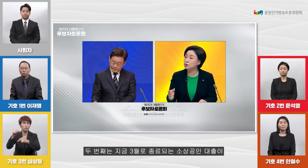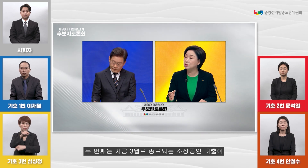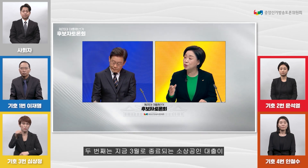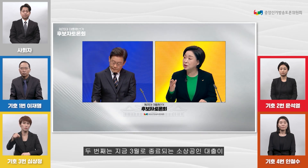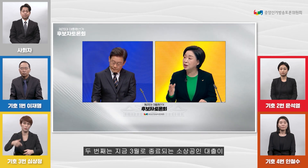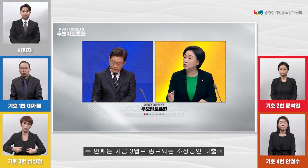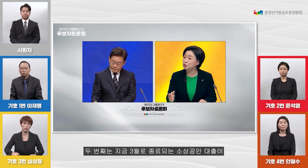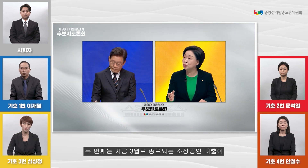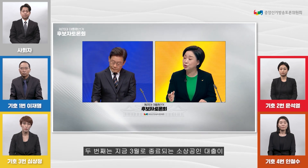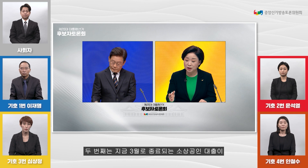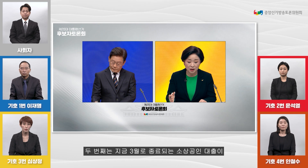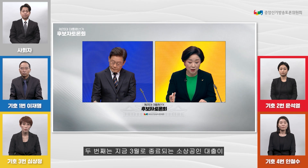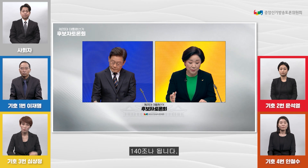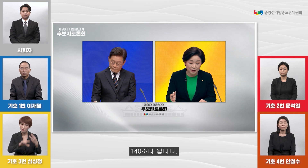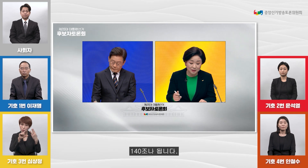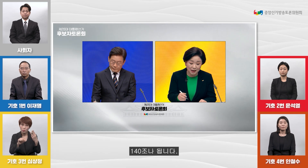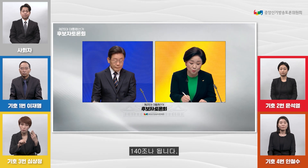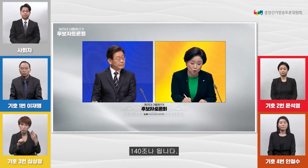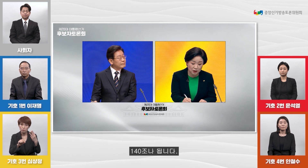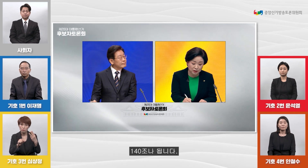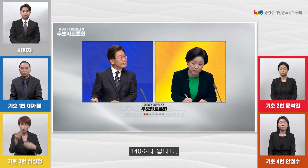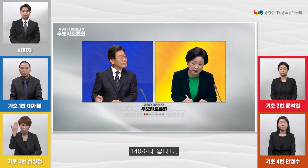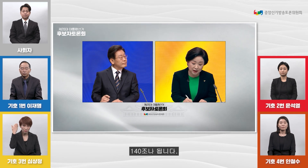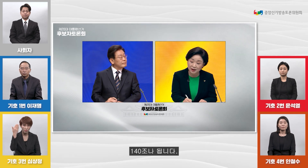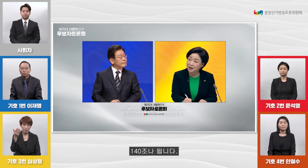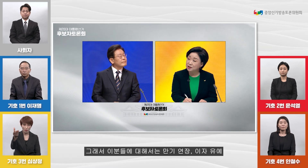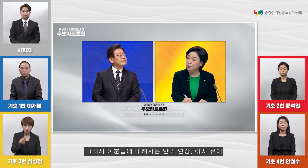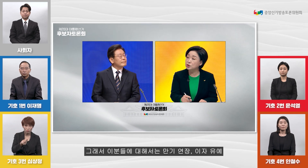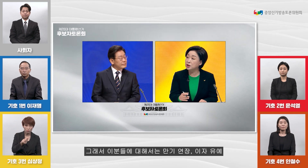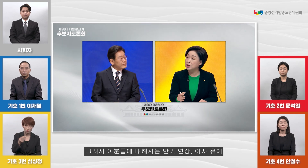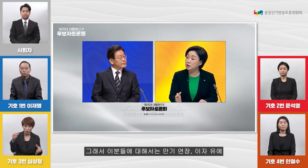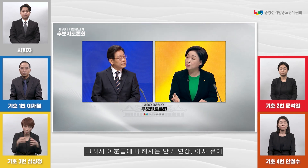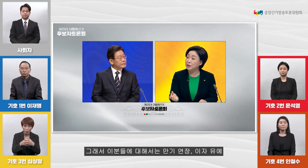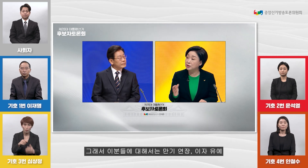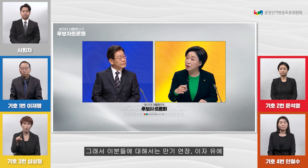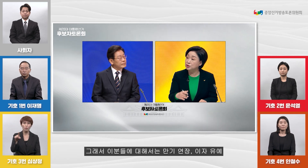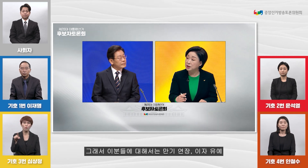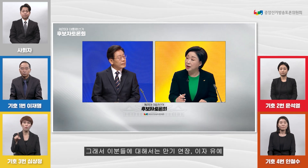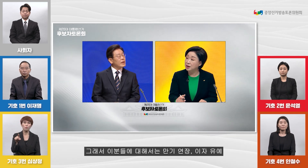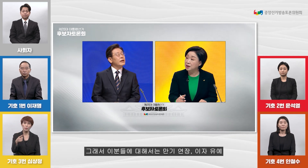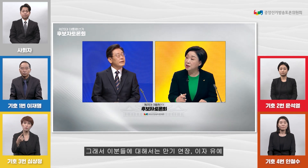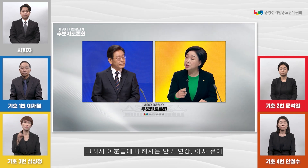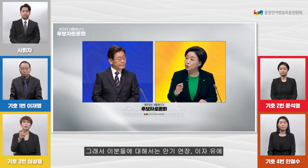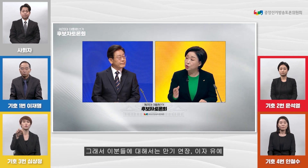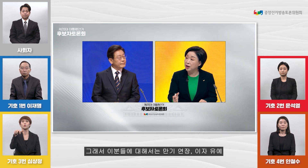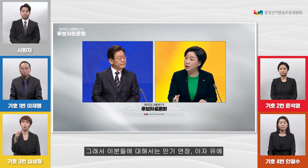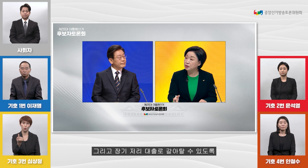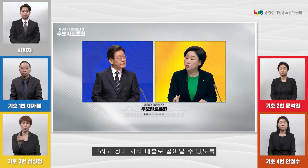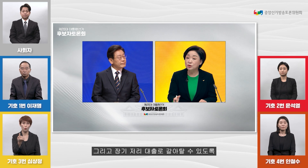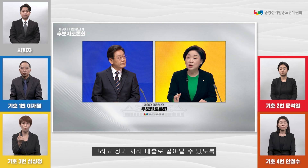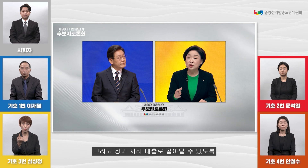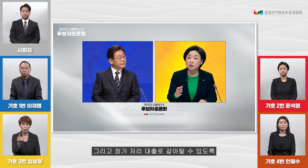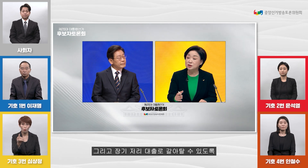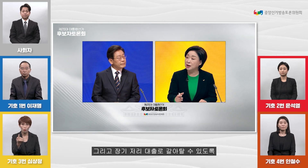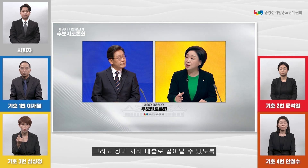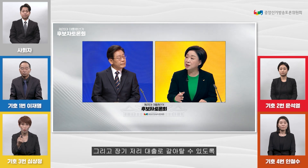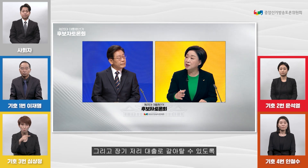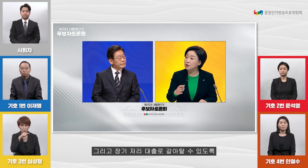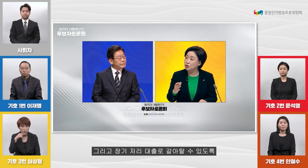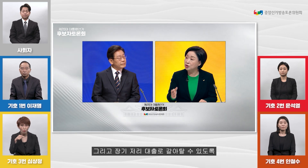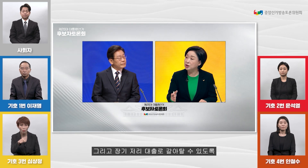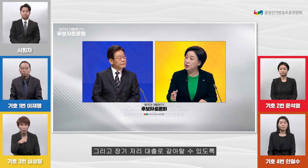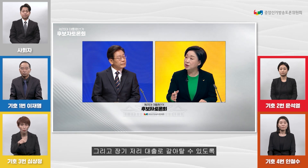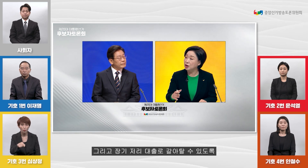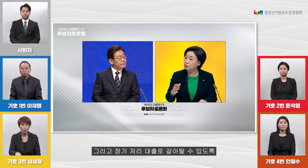종료되는 소상공인 대출이 140조 원나 됩니다. 그래서 이분들에 대해서는 만기 연장, 이자 유예, 그리고